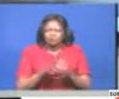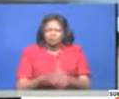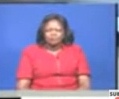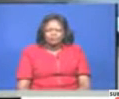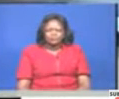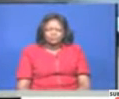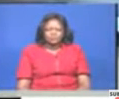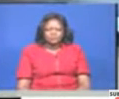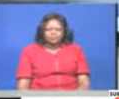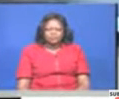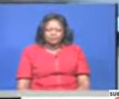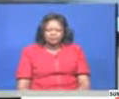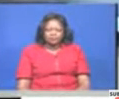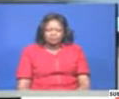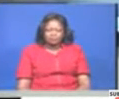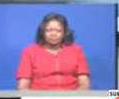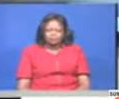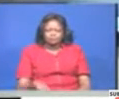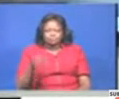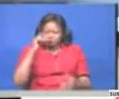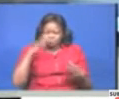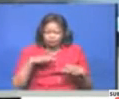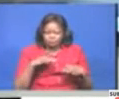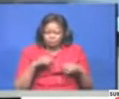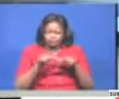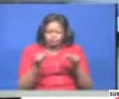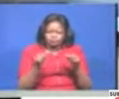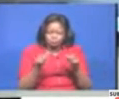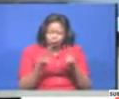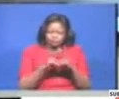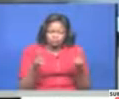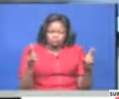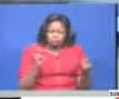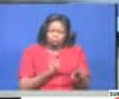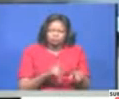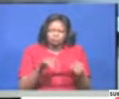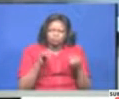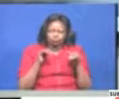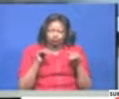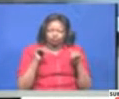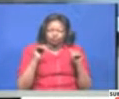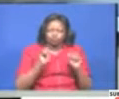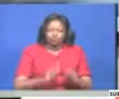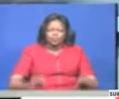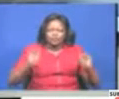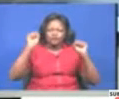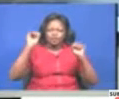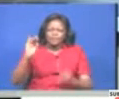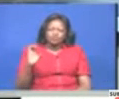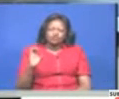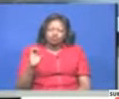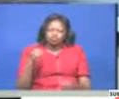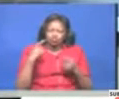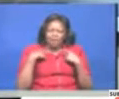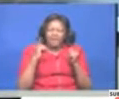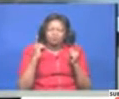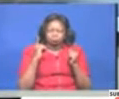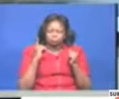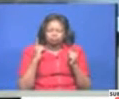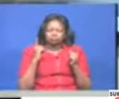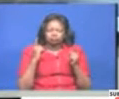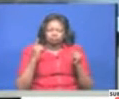Wakazi wa kaunti ya Mombasa wanaendelea kudumisha utulivu wanaposubiri mwenyekiti wa tume ya IEBC Wafula Chebukati kumtangaza